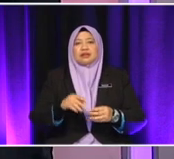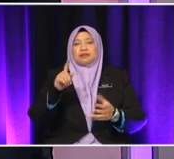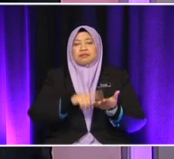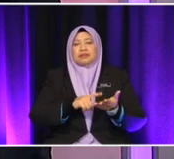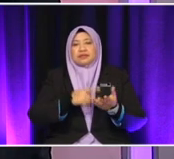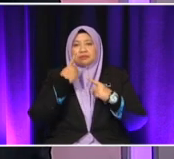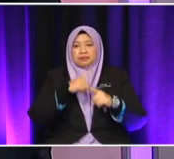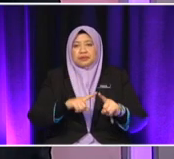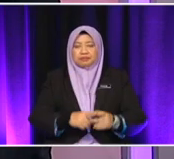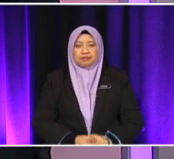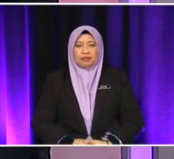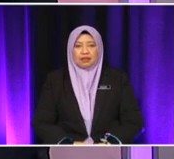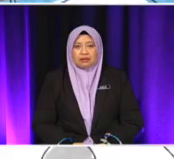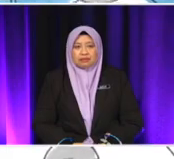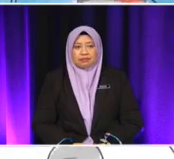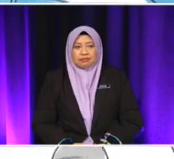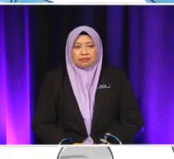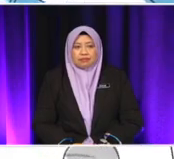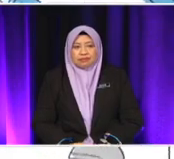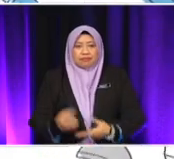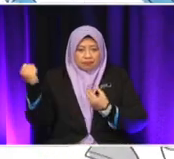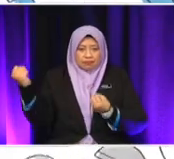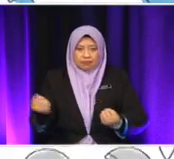dia silahkan